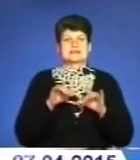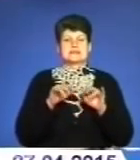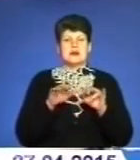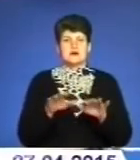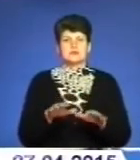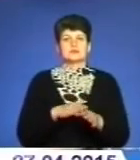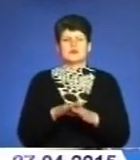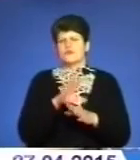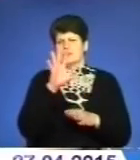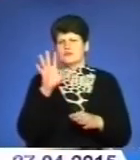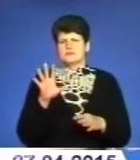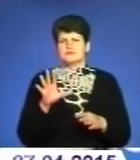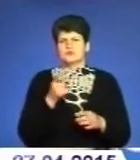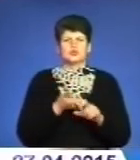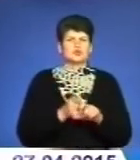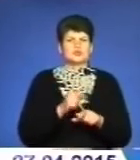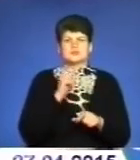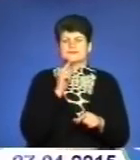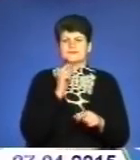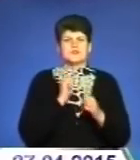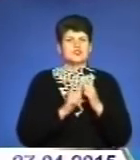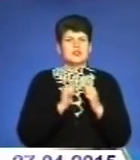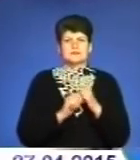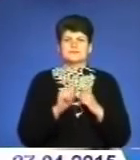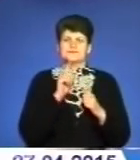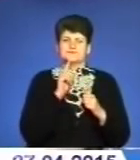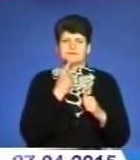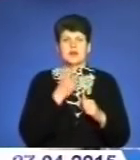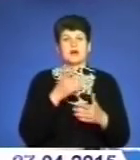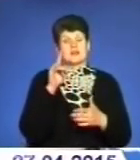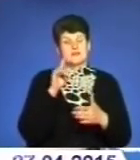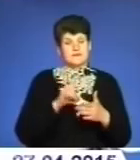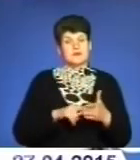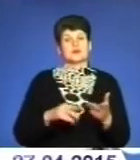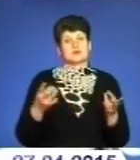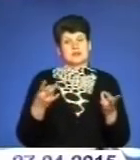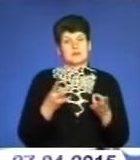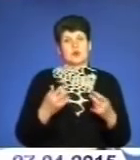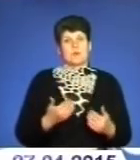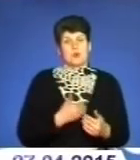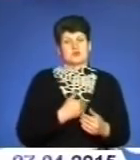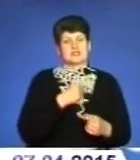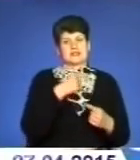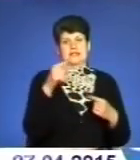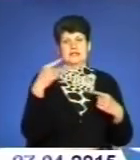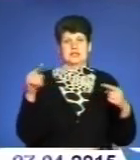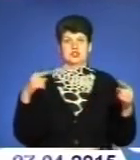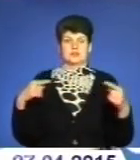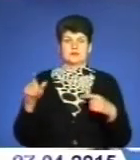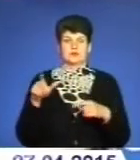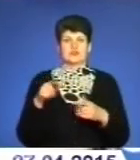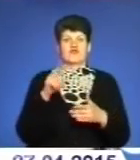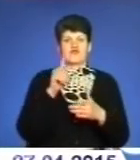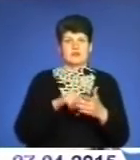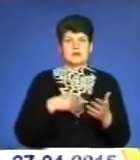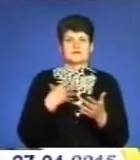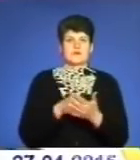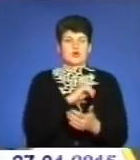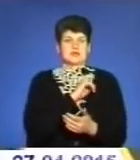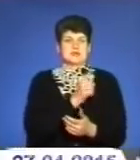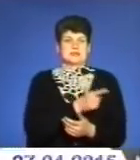кожною країною, де є пласт, де є українці, рівно ж як і перед Україною. І завдяки цій вірі пластуни трималися купи, завдяки цій